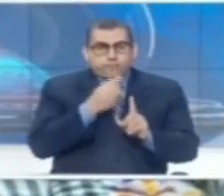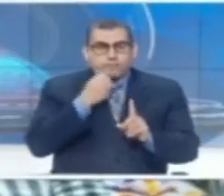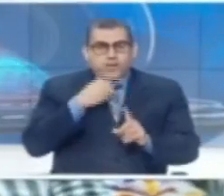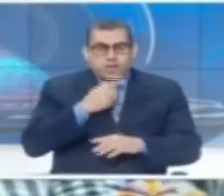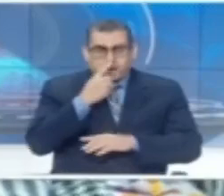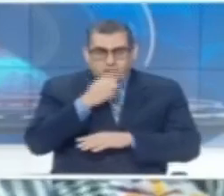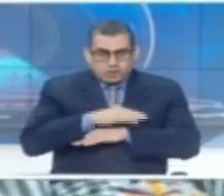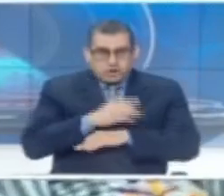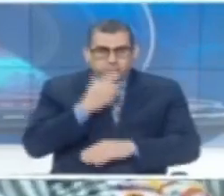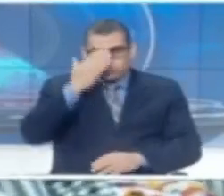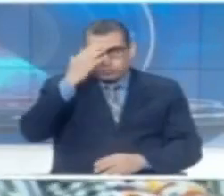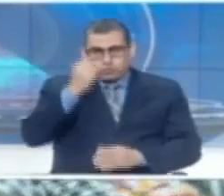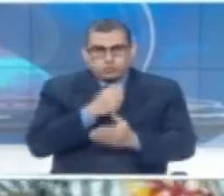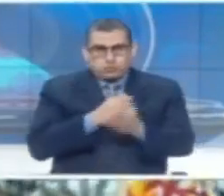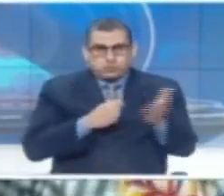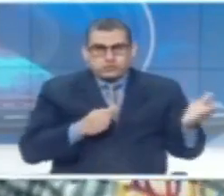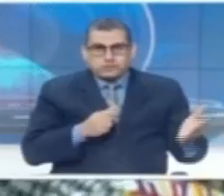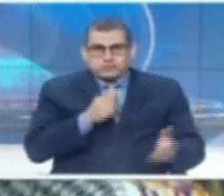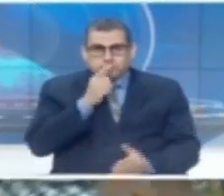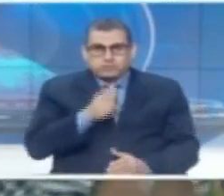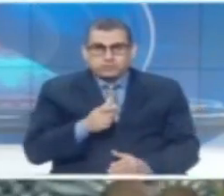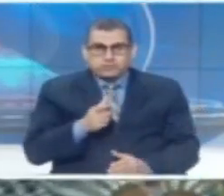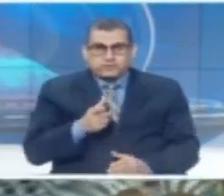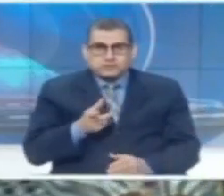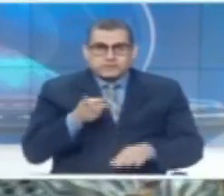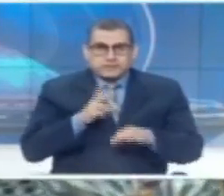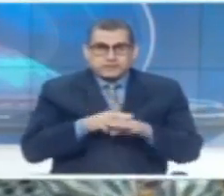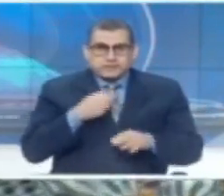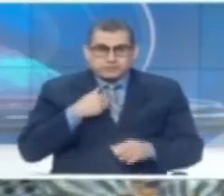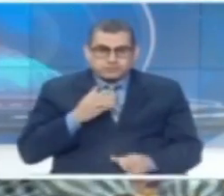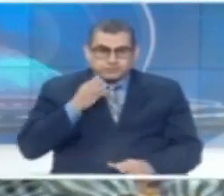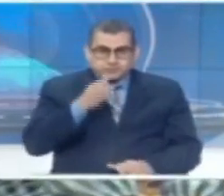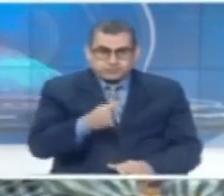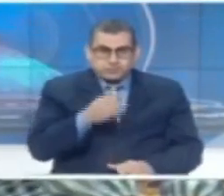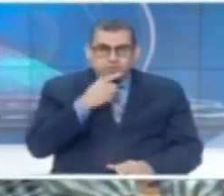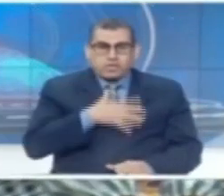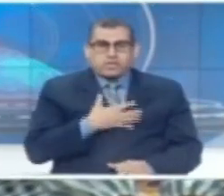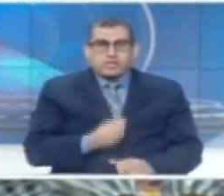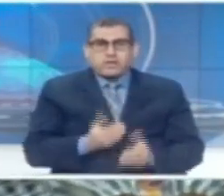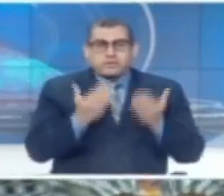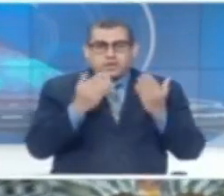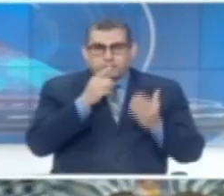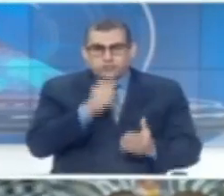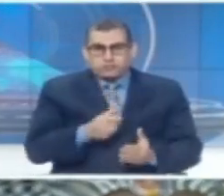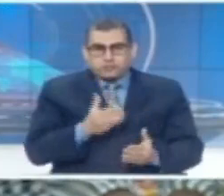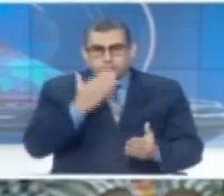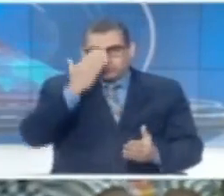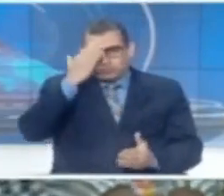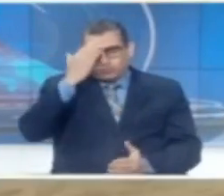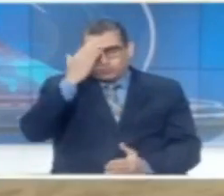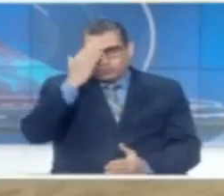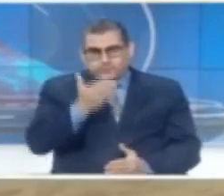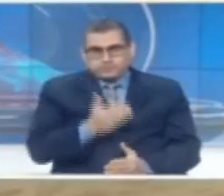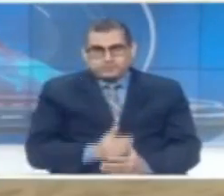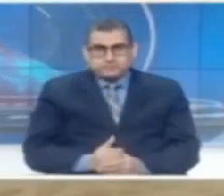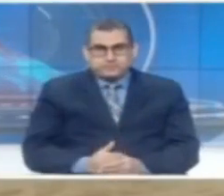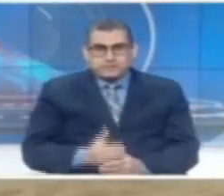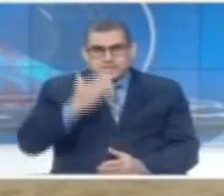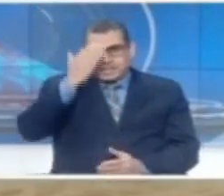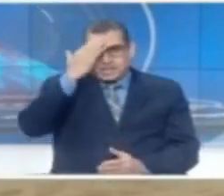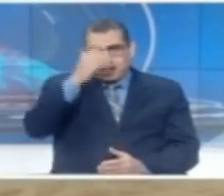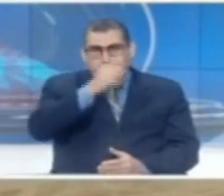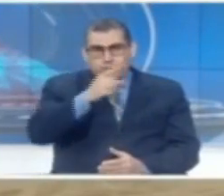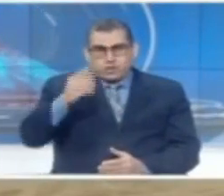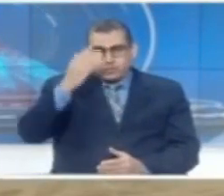حاجة، إن شاء الله ربنا يجعل كده دخولنا عندكم دخول طيب. اللهم آمين يا رب، اللهم آمين. سلام عليكم،